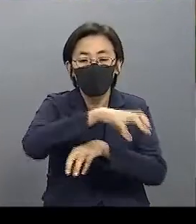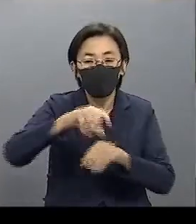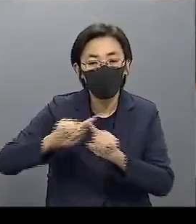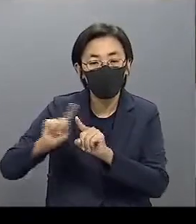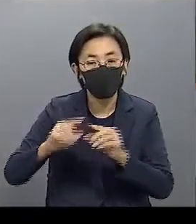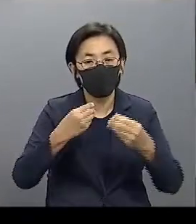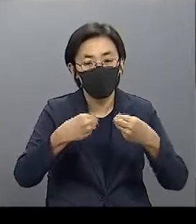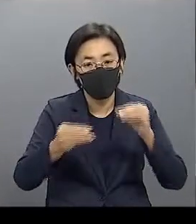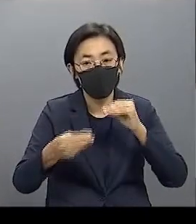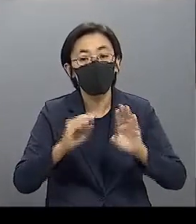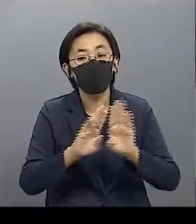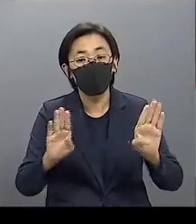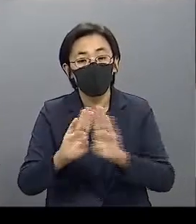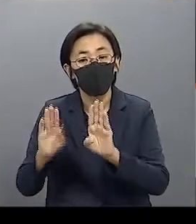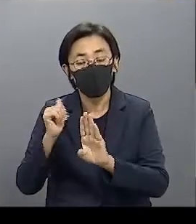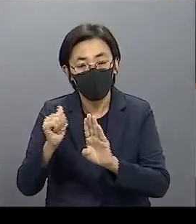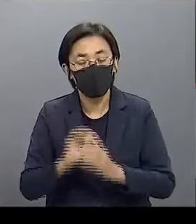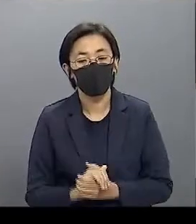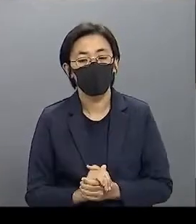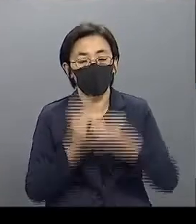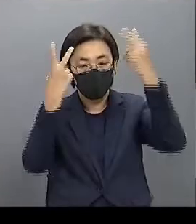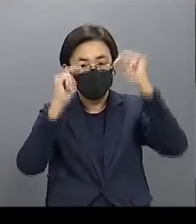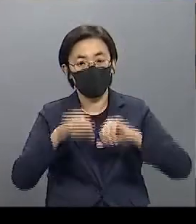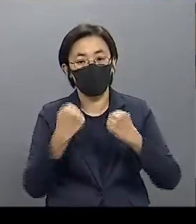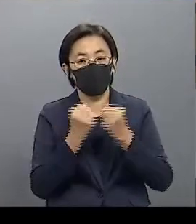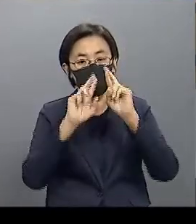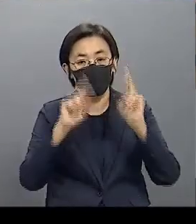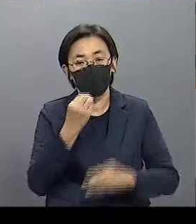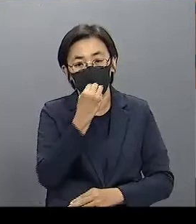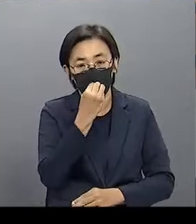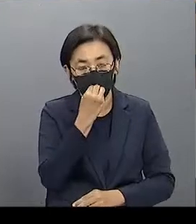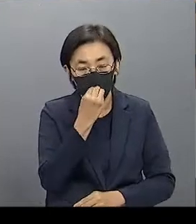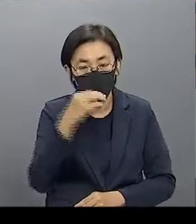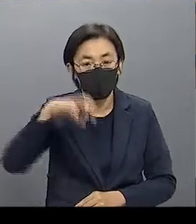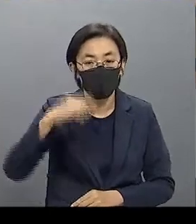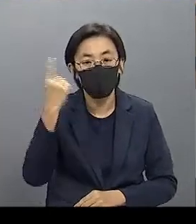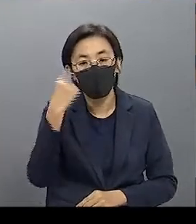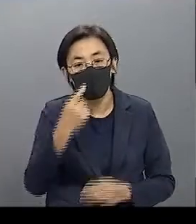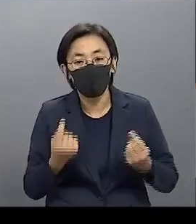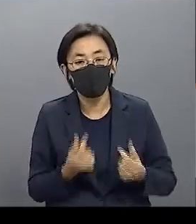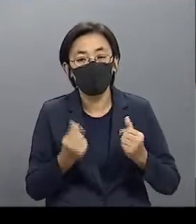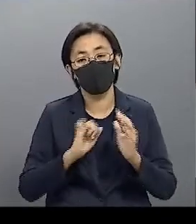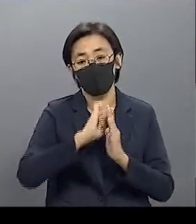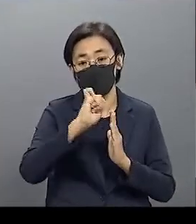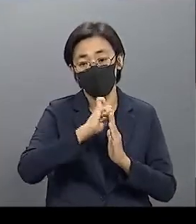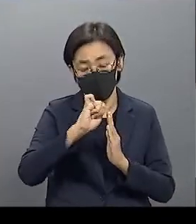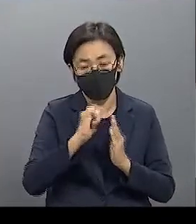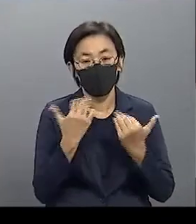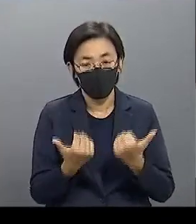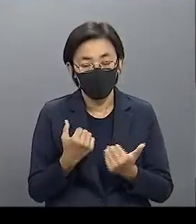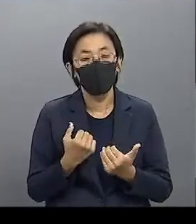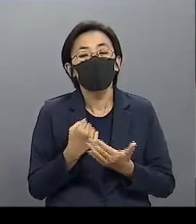กครั้งนายกสมาคมร้านอาหารและสถานบันเทิงจังหวัดเชียงใหม่ระบุว่าจะช่วยเพิ่มยอดขาย